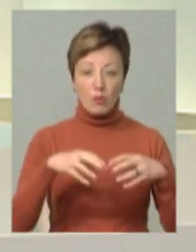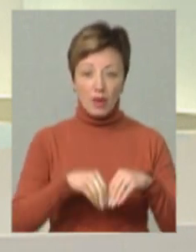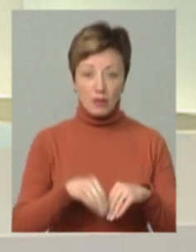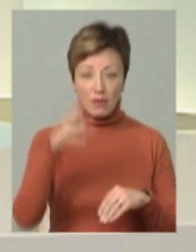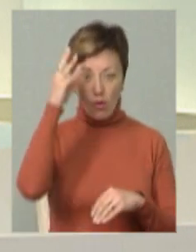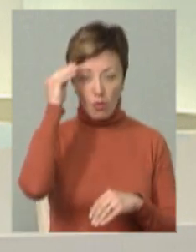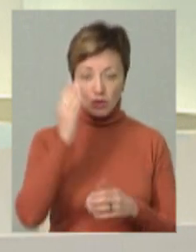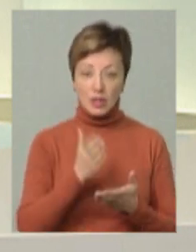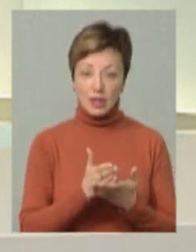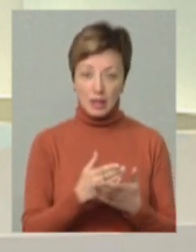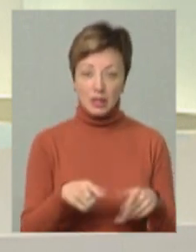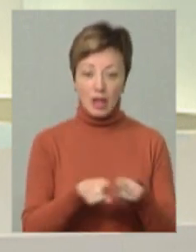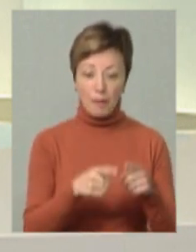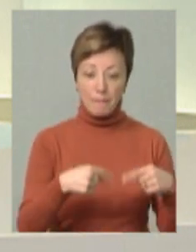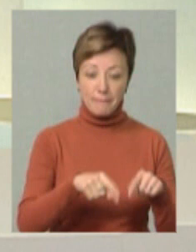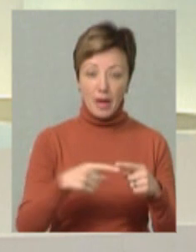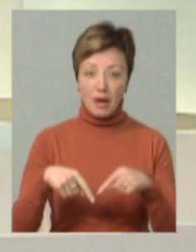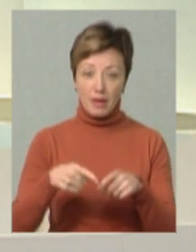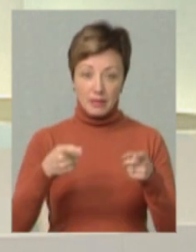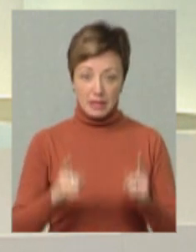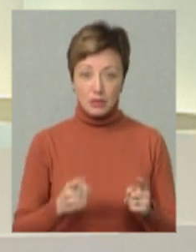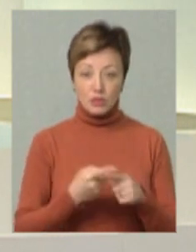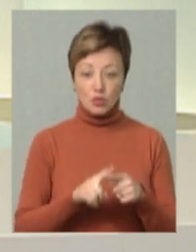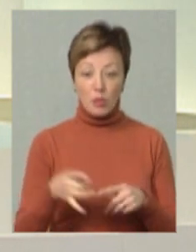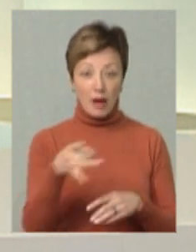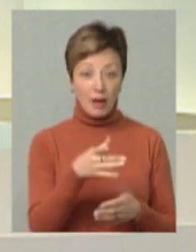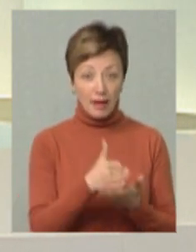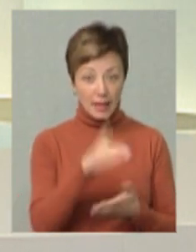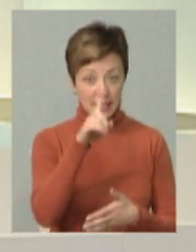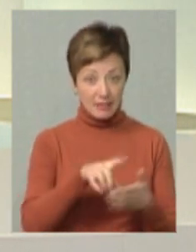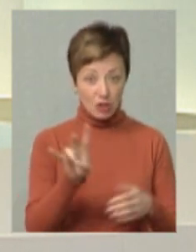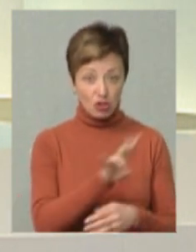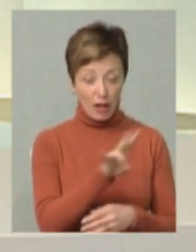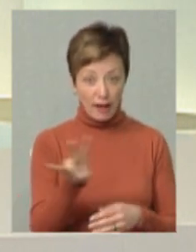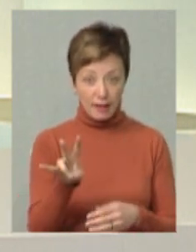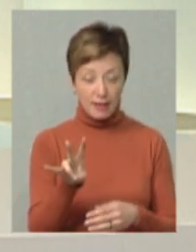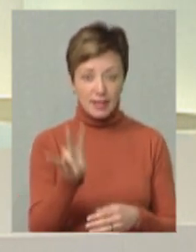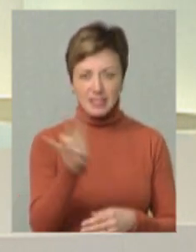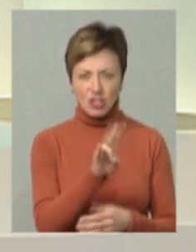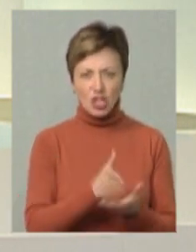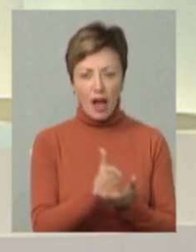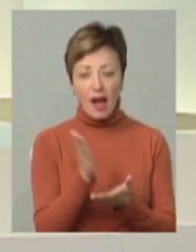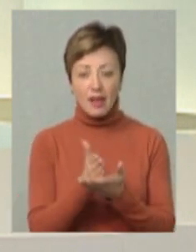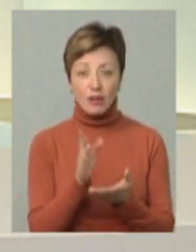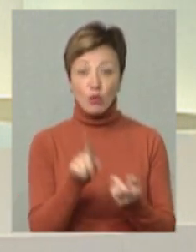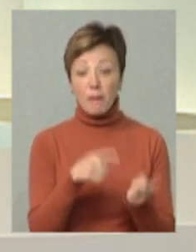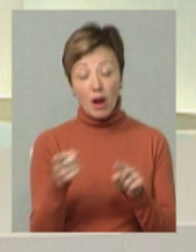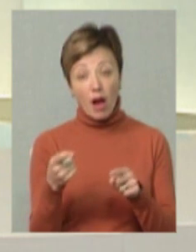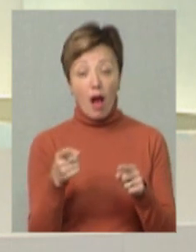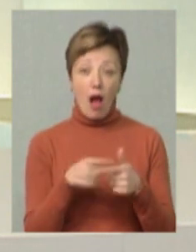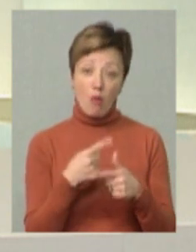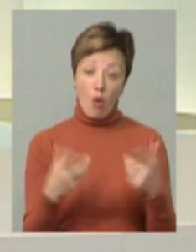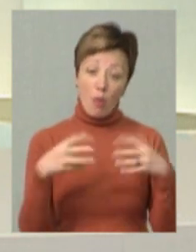враховуючи це, є такі парафії, дійсно, де в цьому регіоні є священики, що можна цей, а є, що переходять